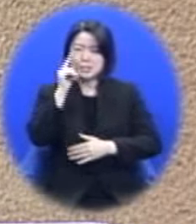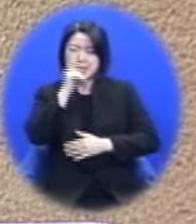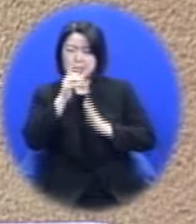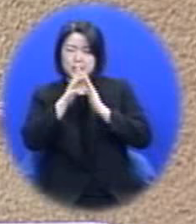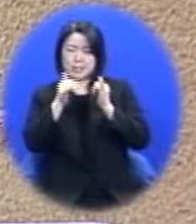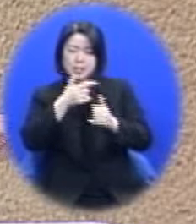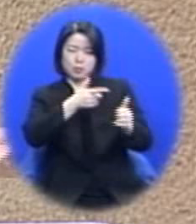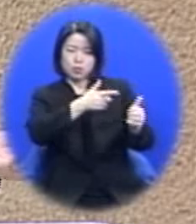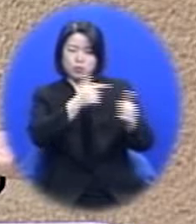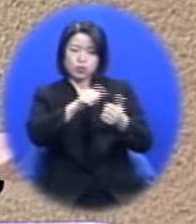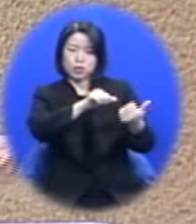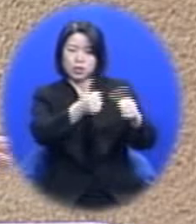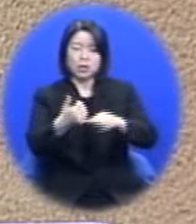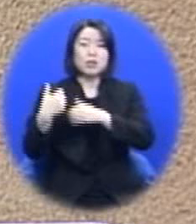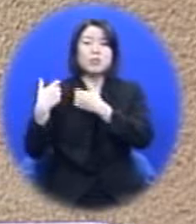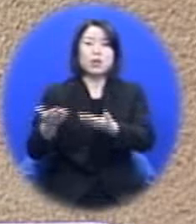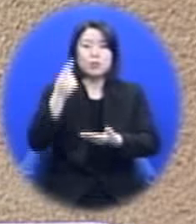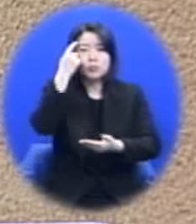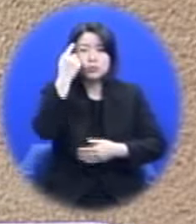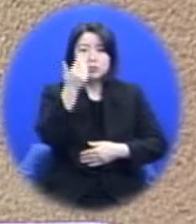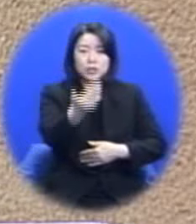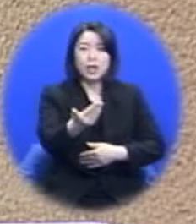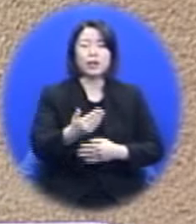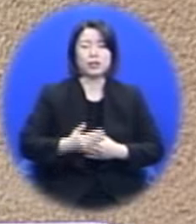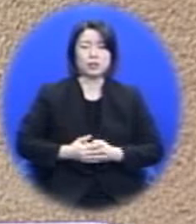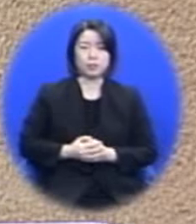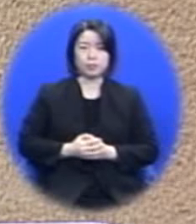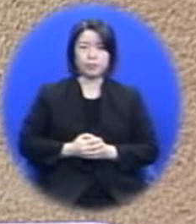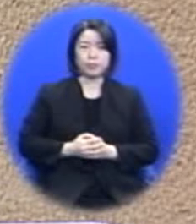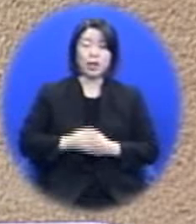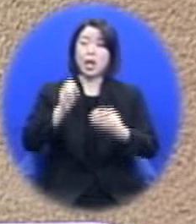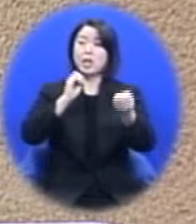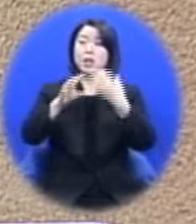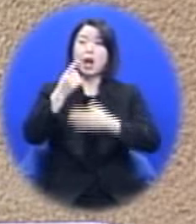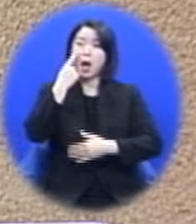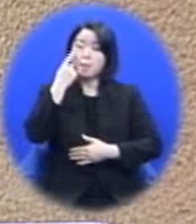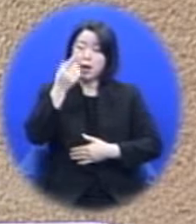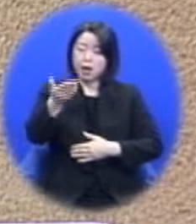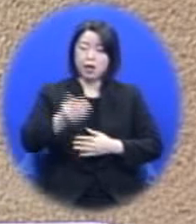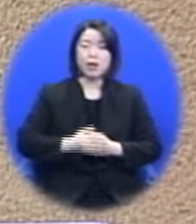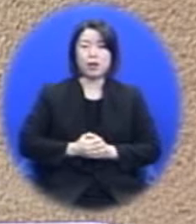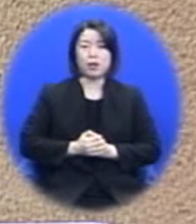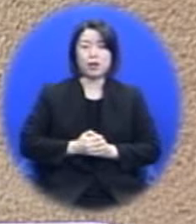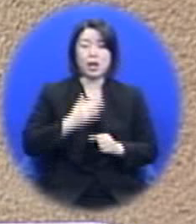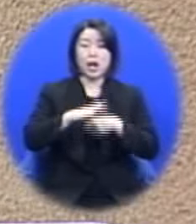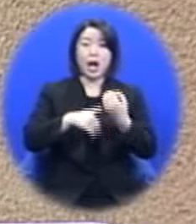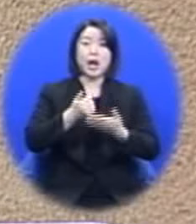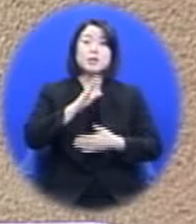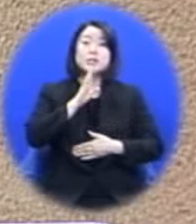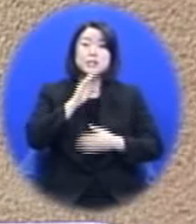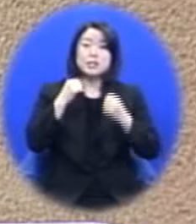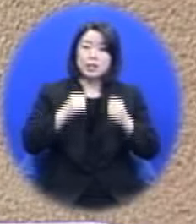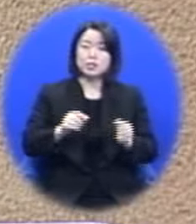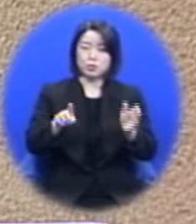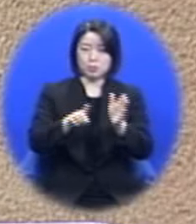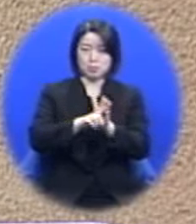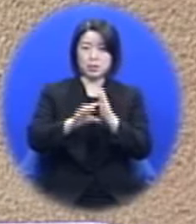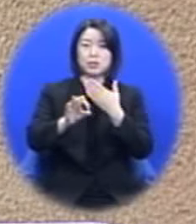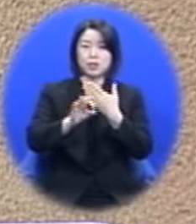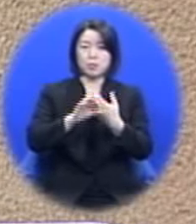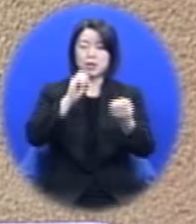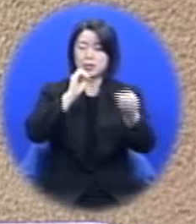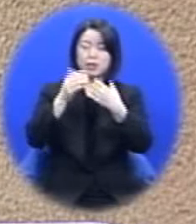총에 죽게 내버려 두실 수가 있겠냐. 대답 좀 해봐달라. 하나님이 진짜 계시다고 믿는다면